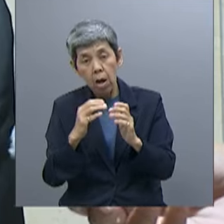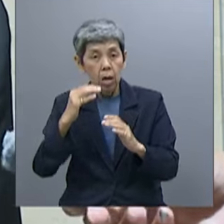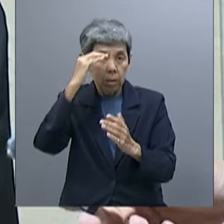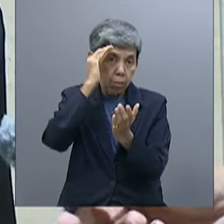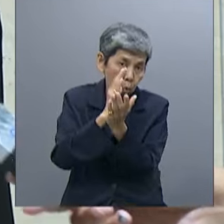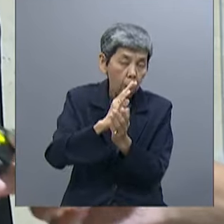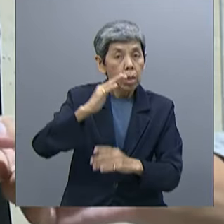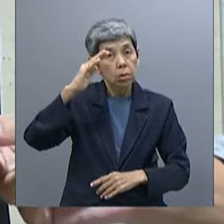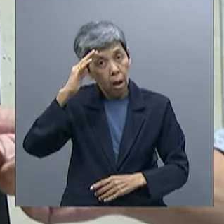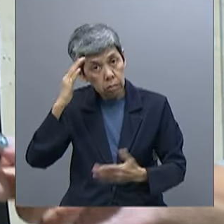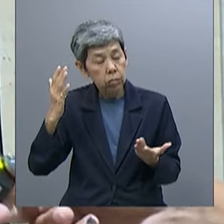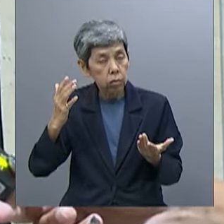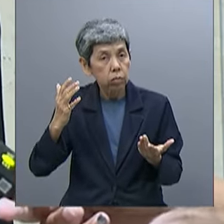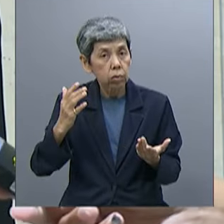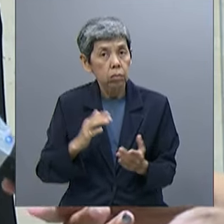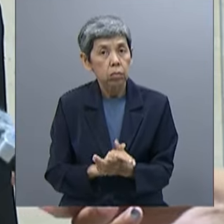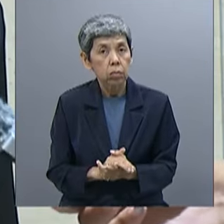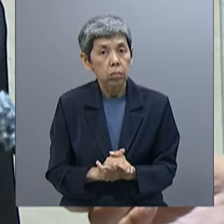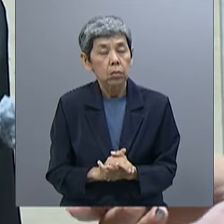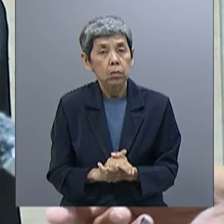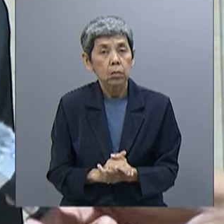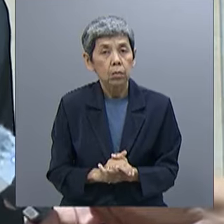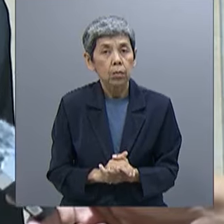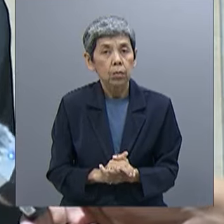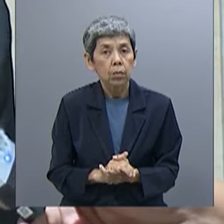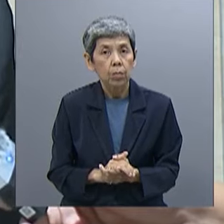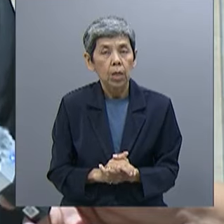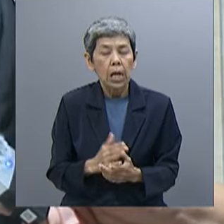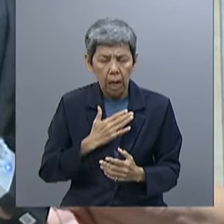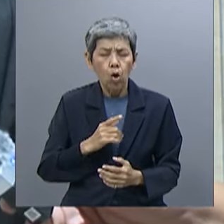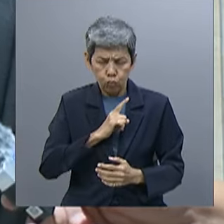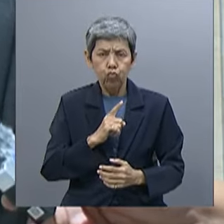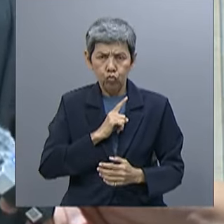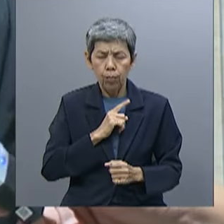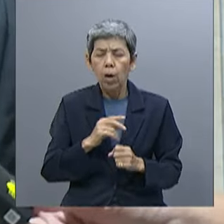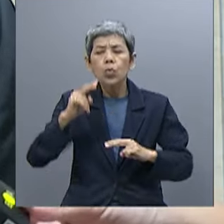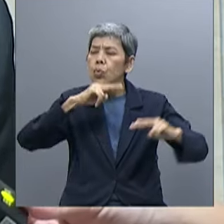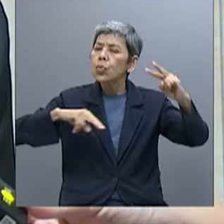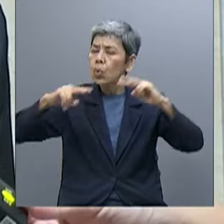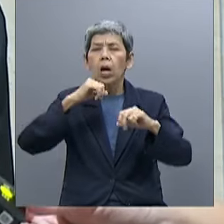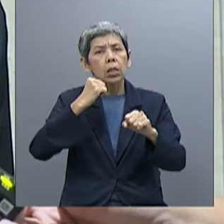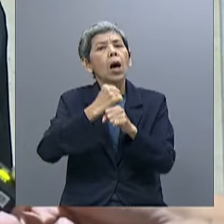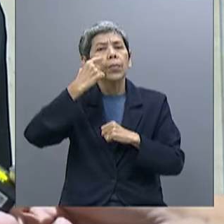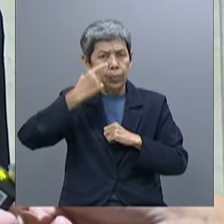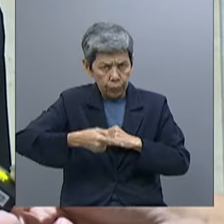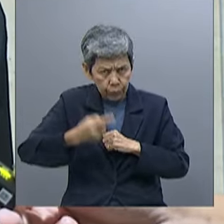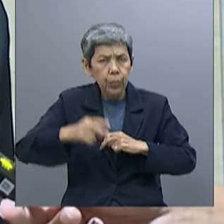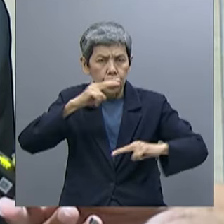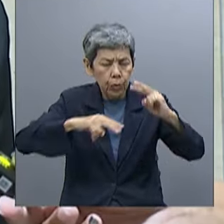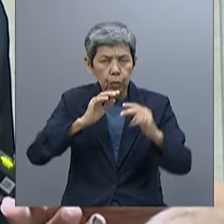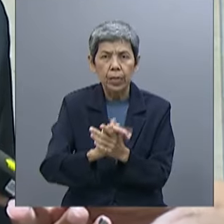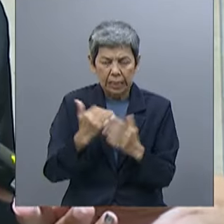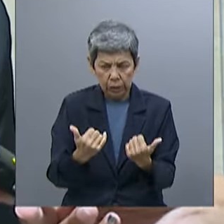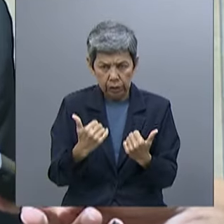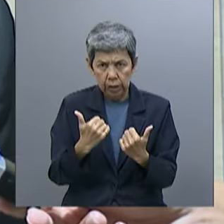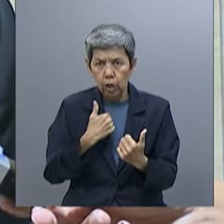ฐมีเป็นยังไงบ้าง คือครับก็ดูแลทั้งคือแลทั่วไปในพื้นที่ที่ทำอยู่แล้วนะครับแต่ว่าห้องดังกล่าวอาจจะยก